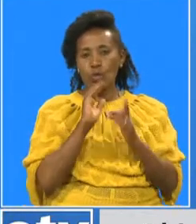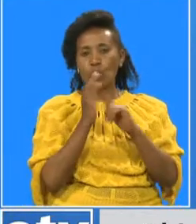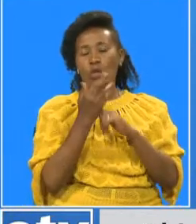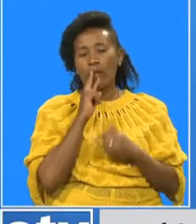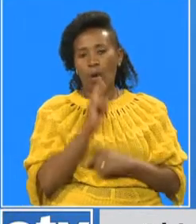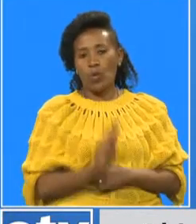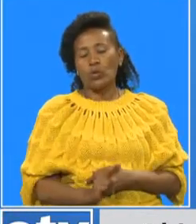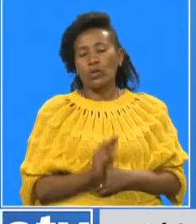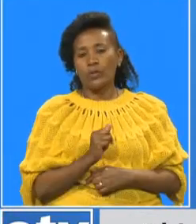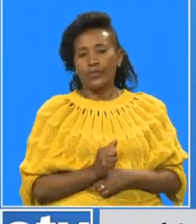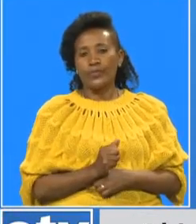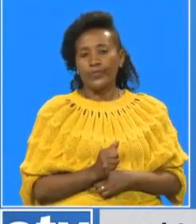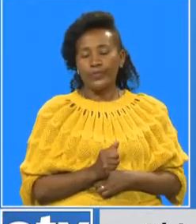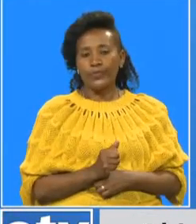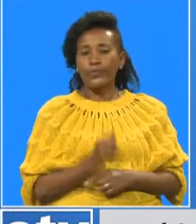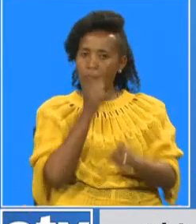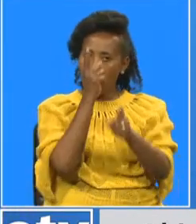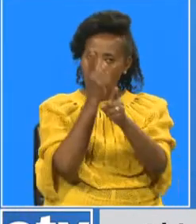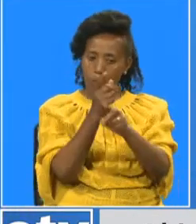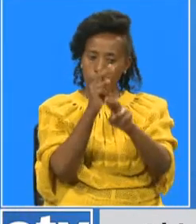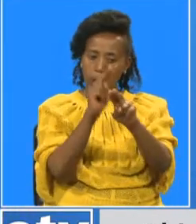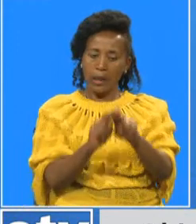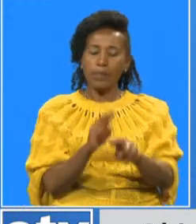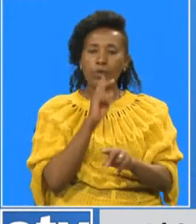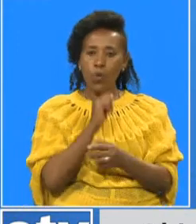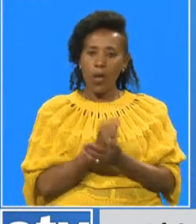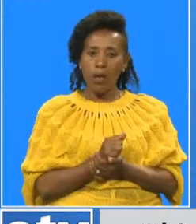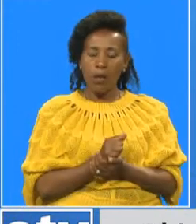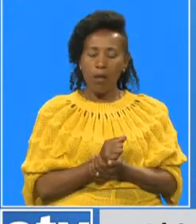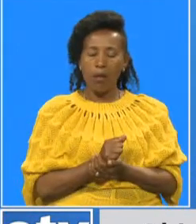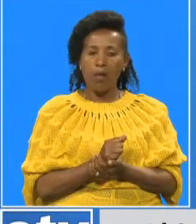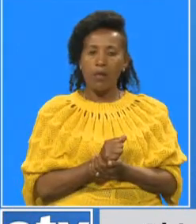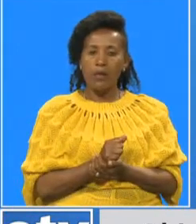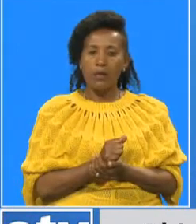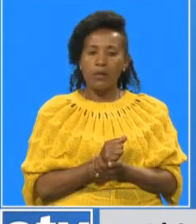ሁኔታዎች በአግባቡ ተቀምጠዋል።